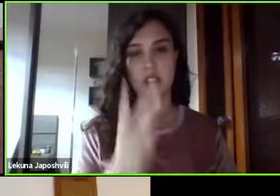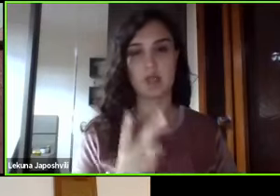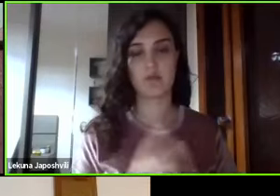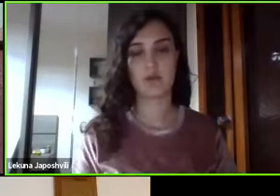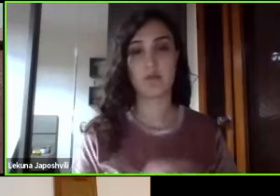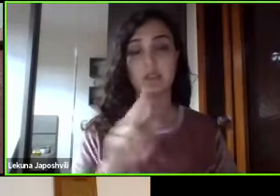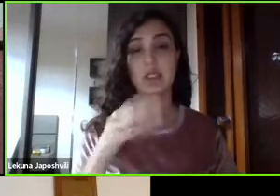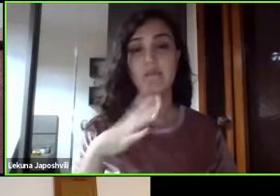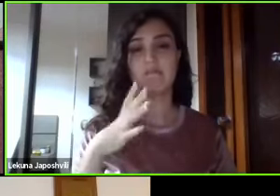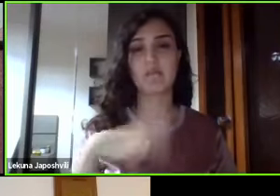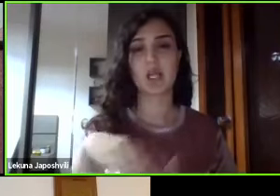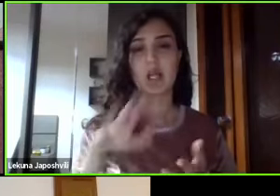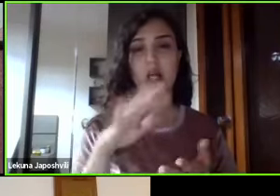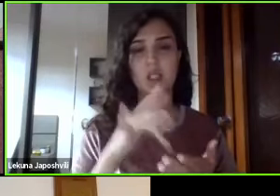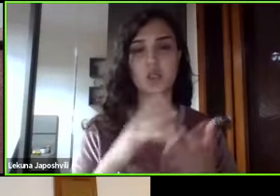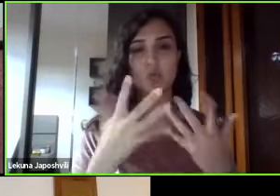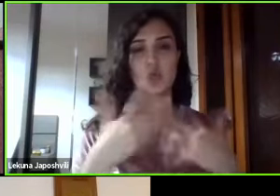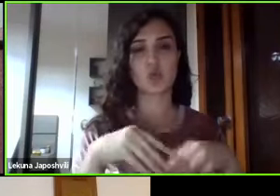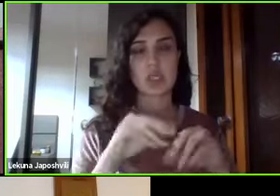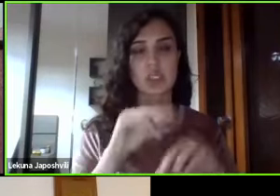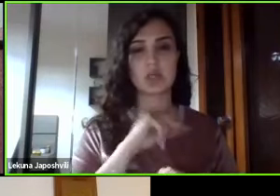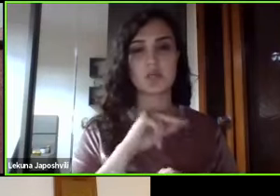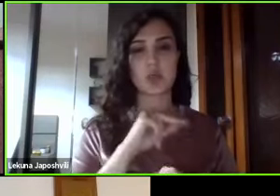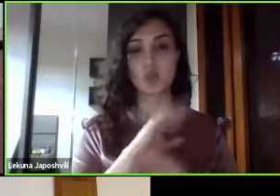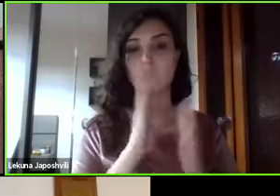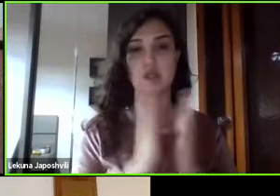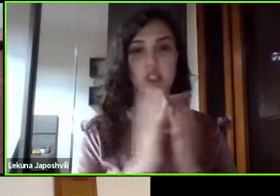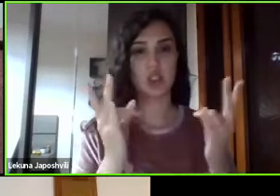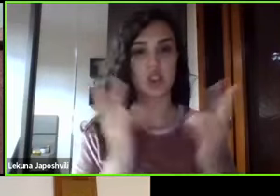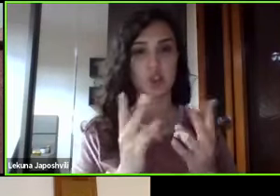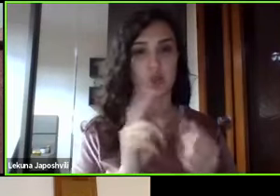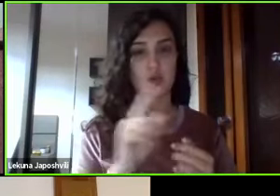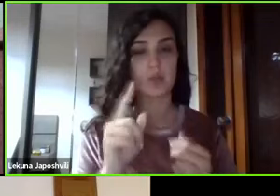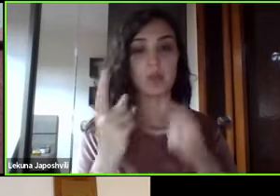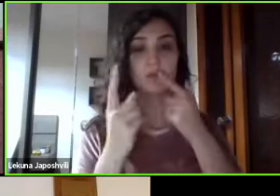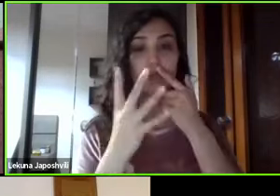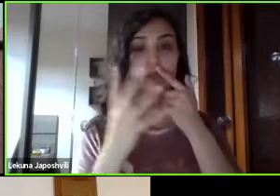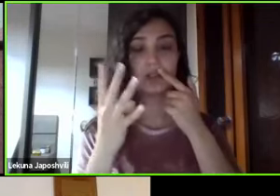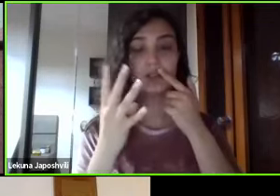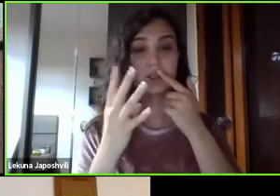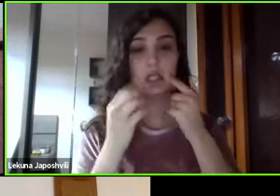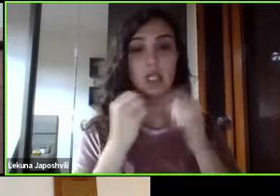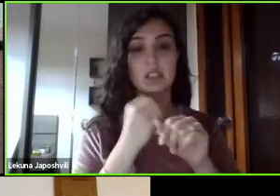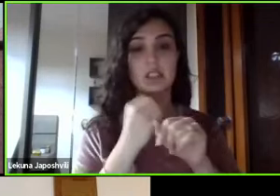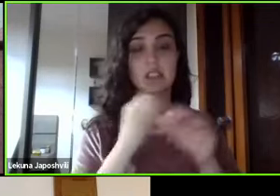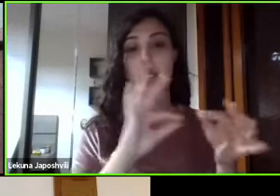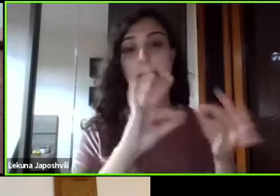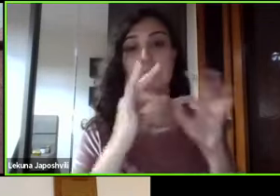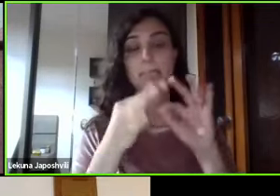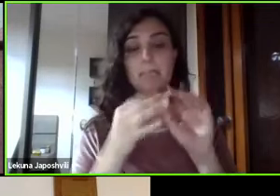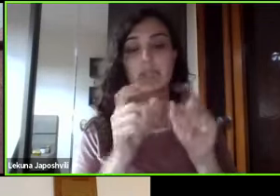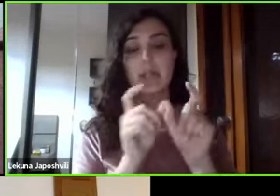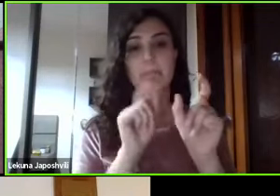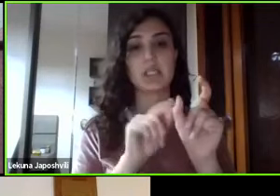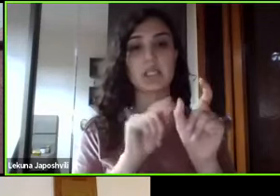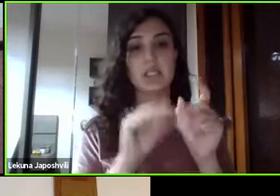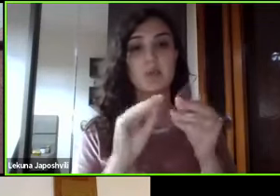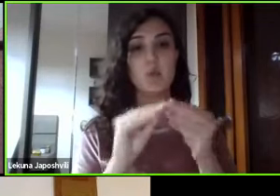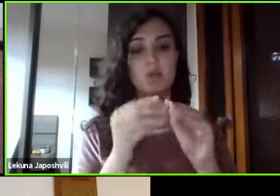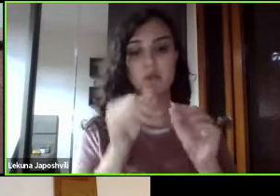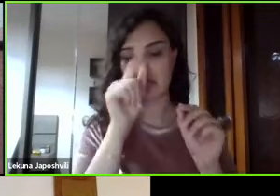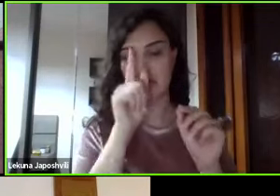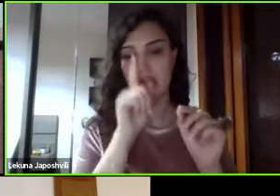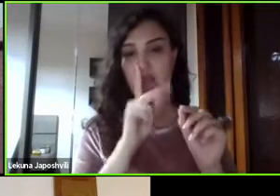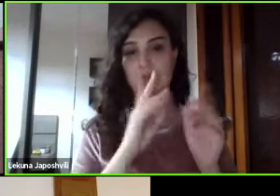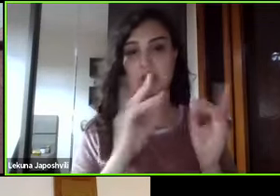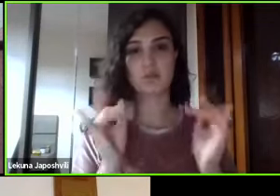ქვეყანას, სამსახურს, ოჯახს, ყველგან საჭიროა, რომ პირველ რიგში გაკეთდეს დეფინიცია, სად არის პრობლემა და ეს უნდა თვეების ბავშვს უკვე